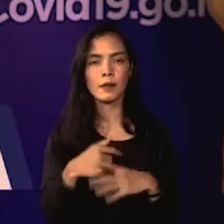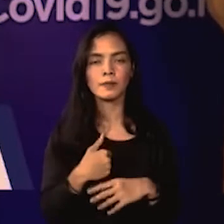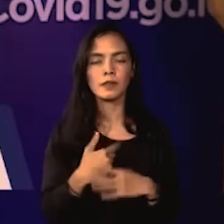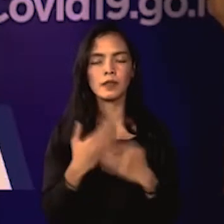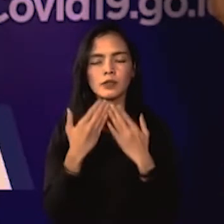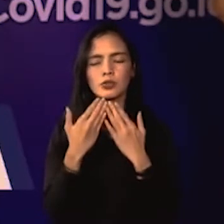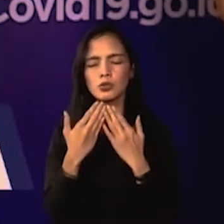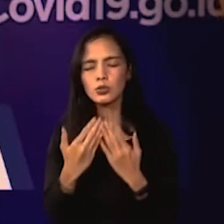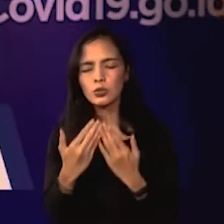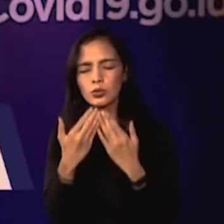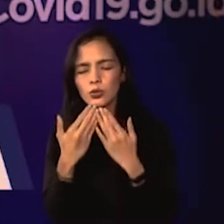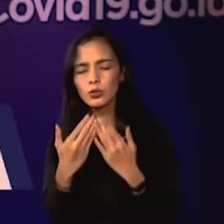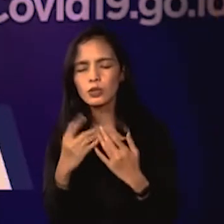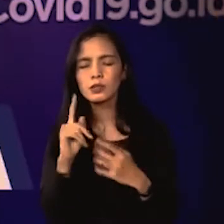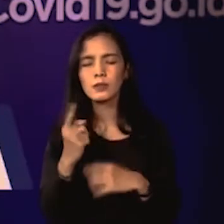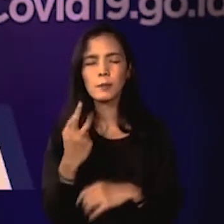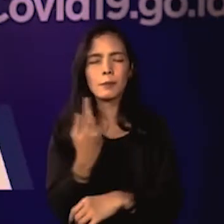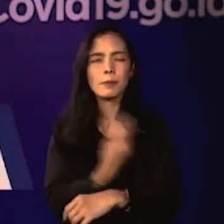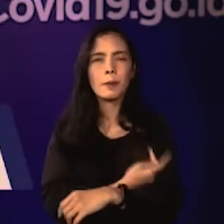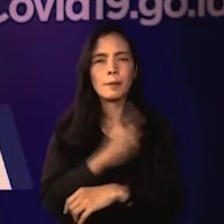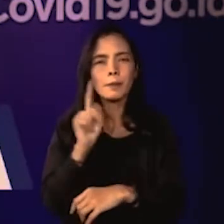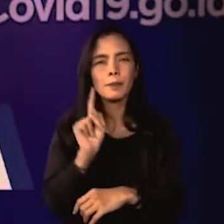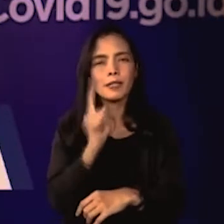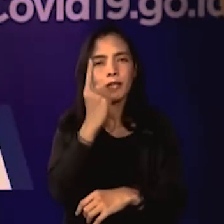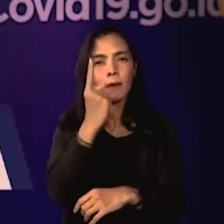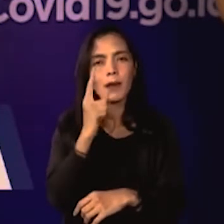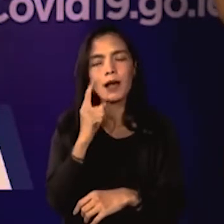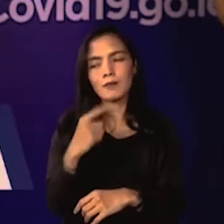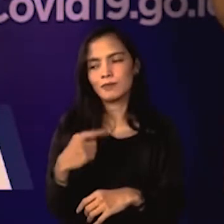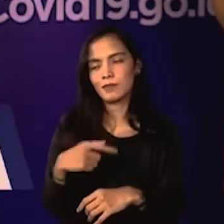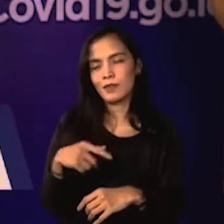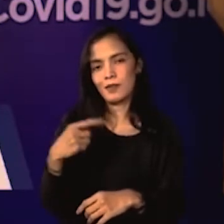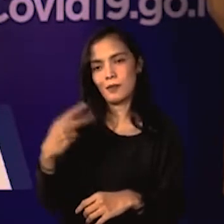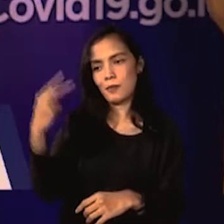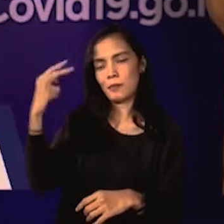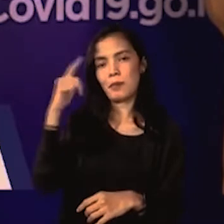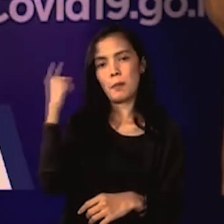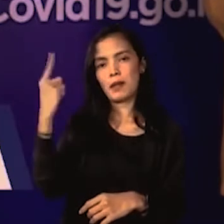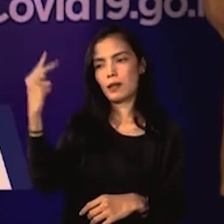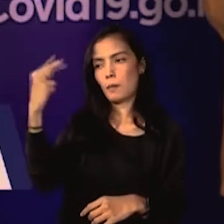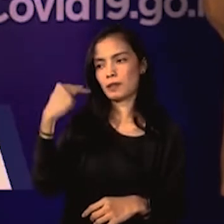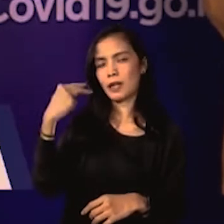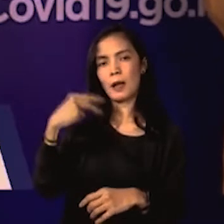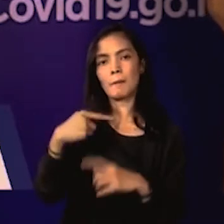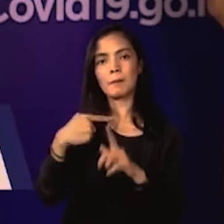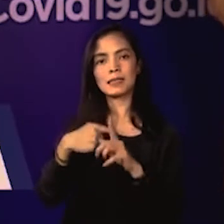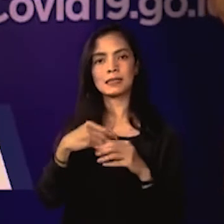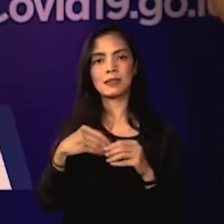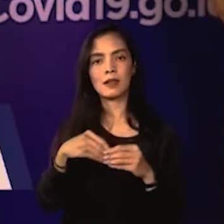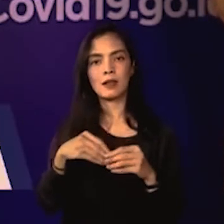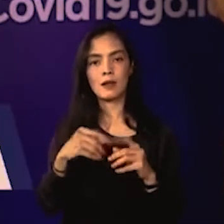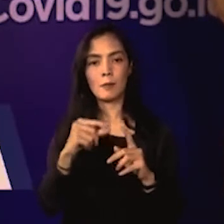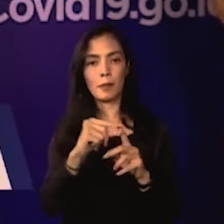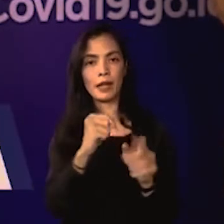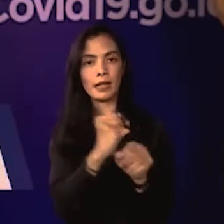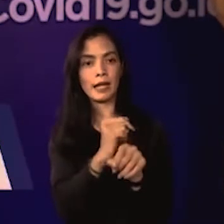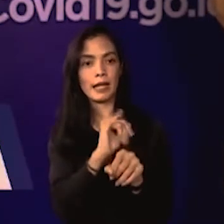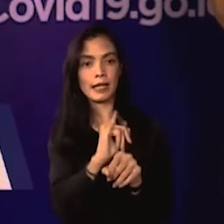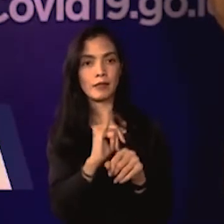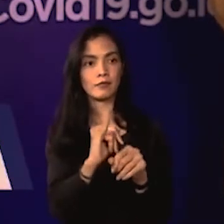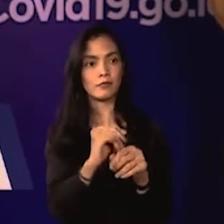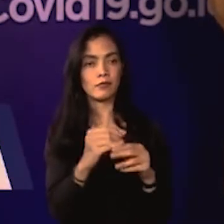saya bersyukur sebagai penerima vaksin pertama yang dipercayakan, juga mewakili PGI dan keluarga